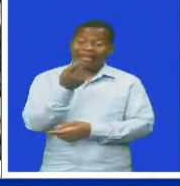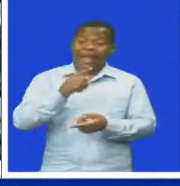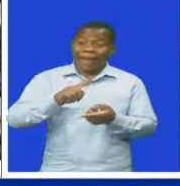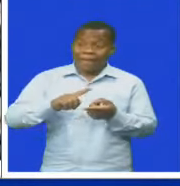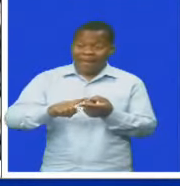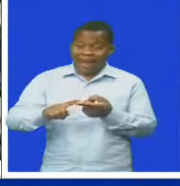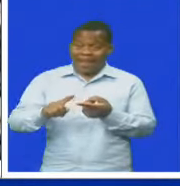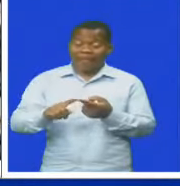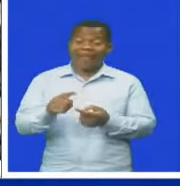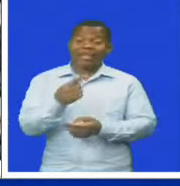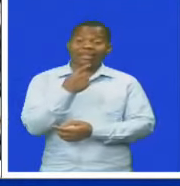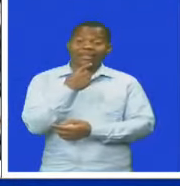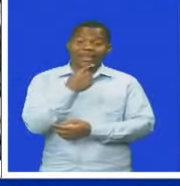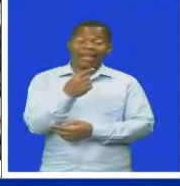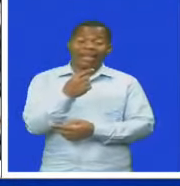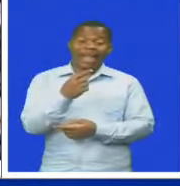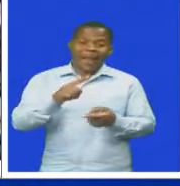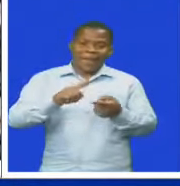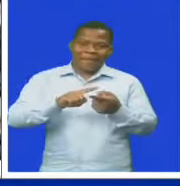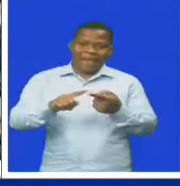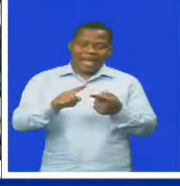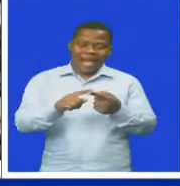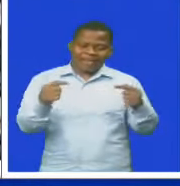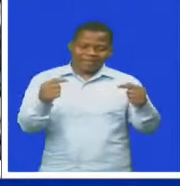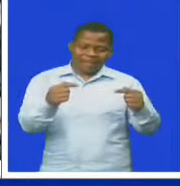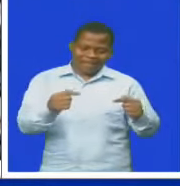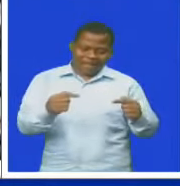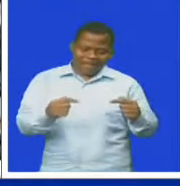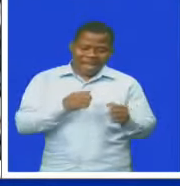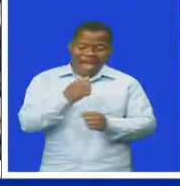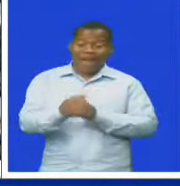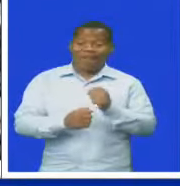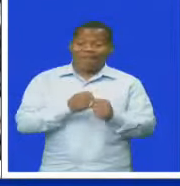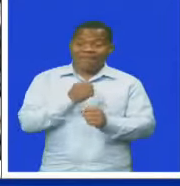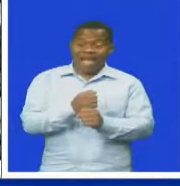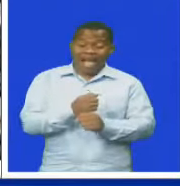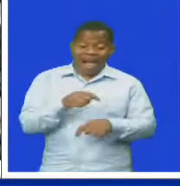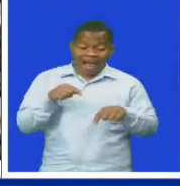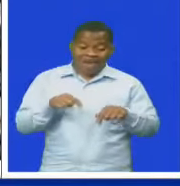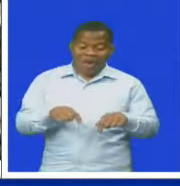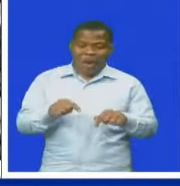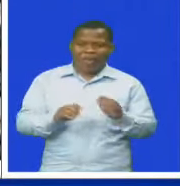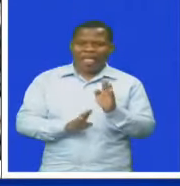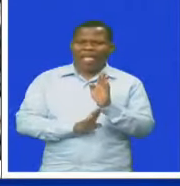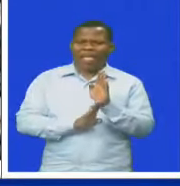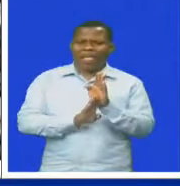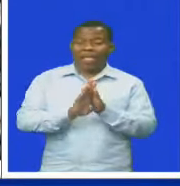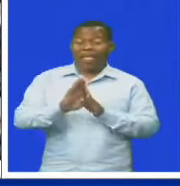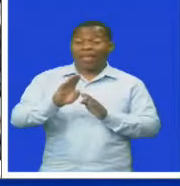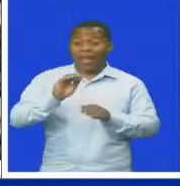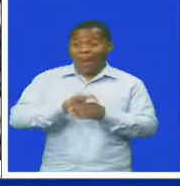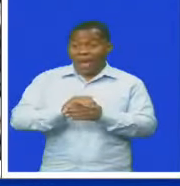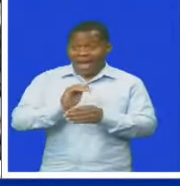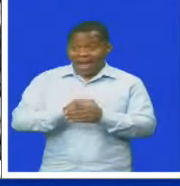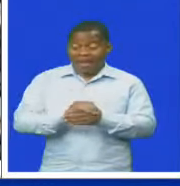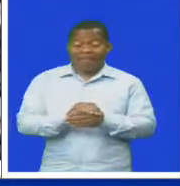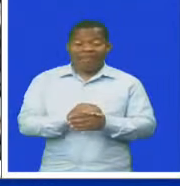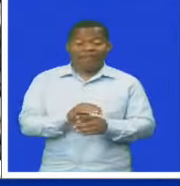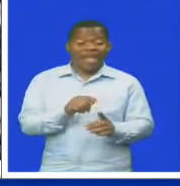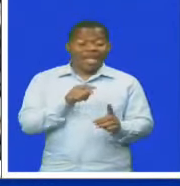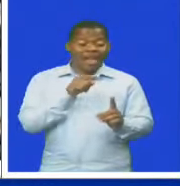kunyusa lizinga lalo mdlalo nakucathaniswa neminyaka lophelile. Gama uthi labadlali labancane